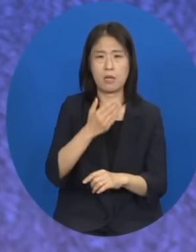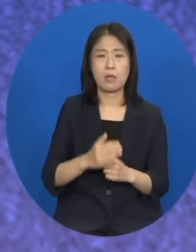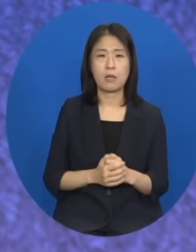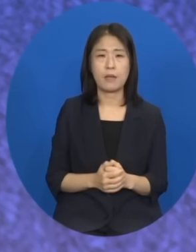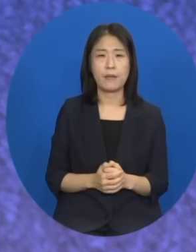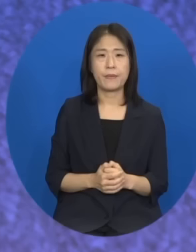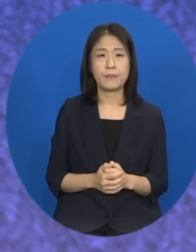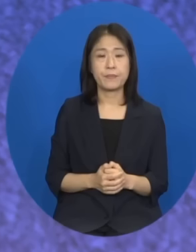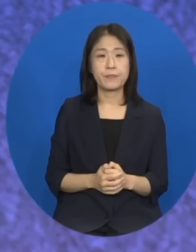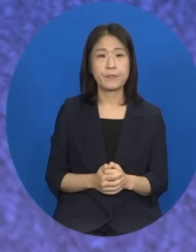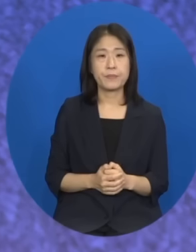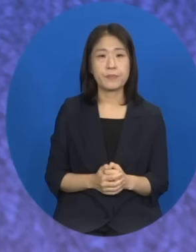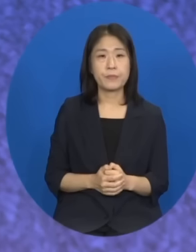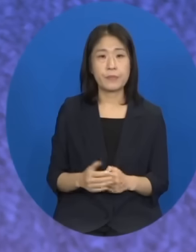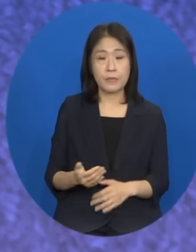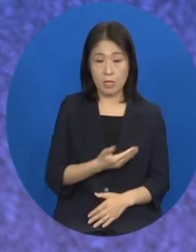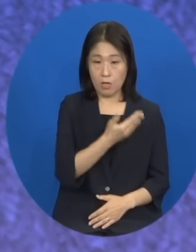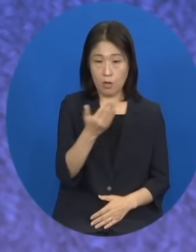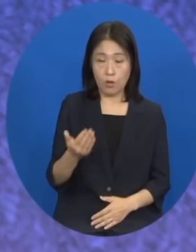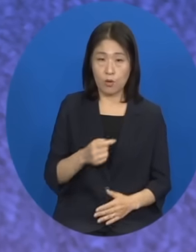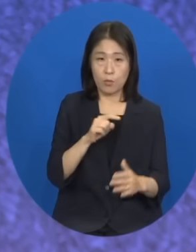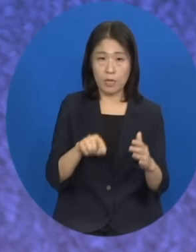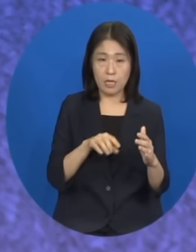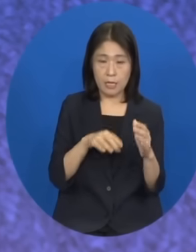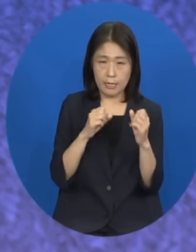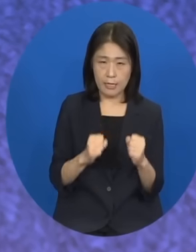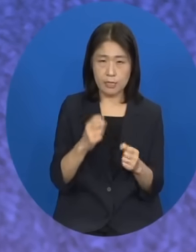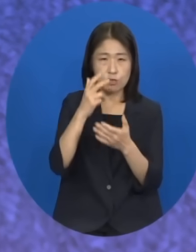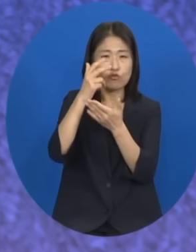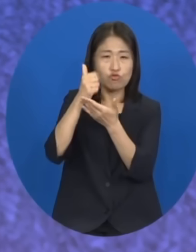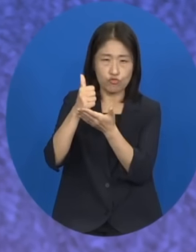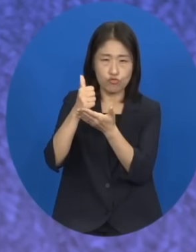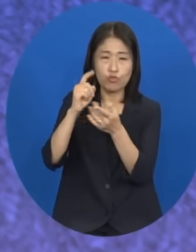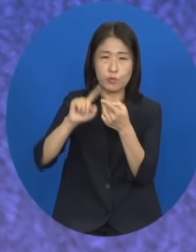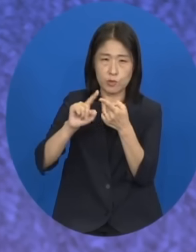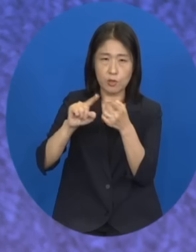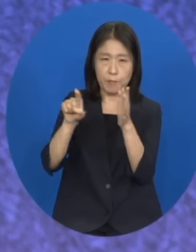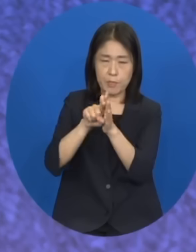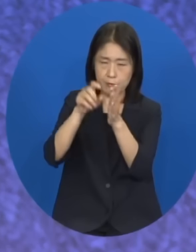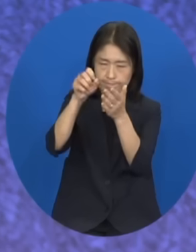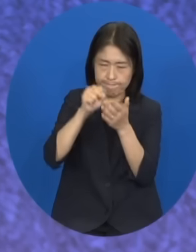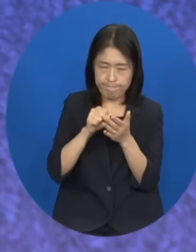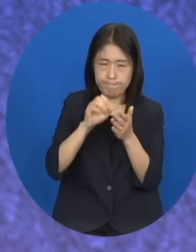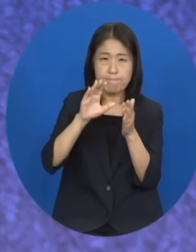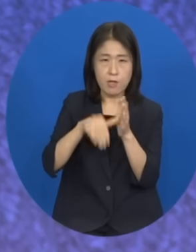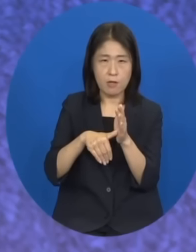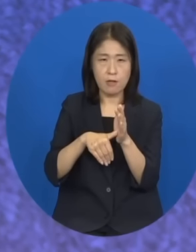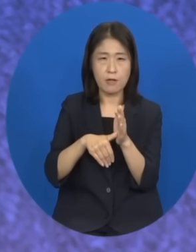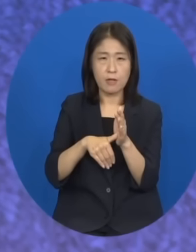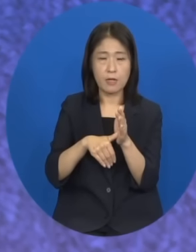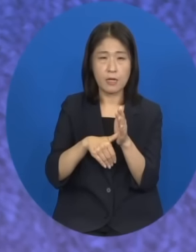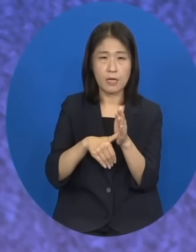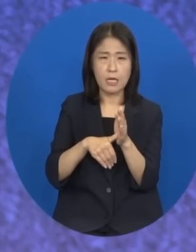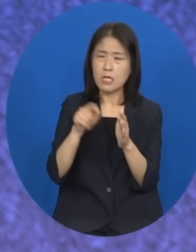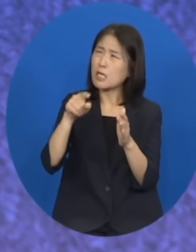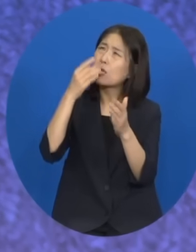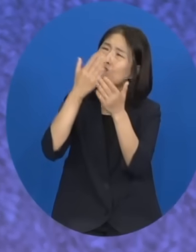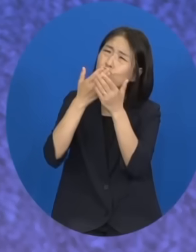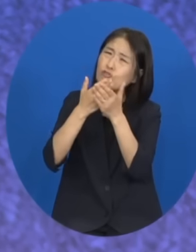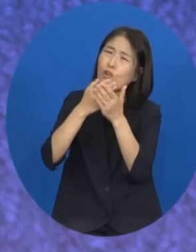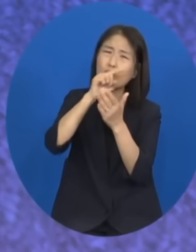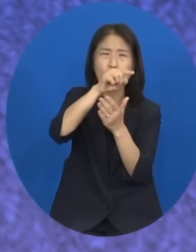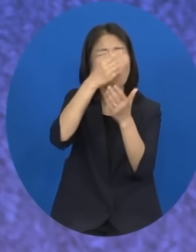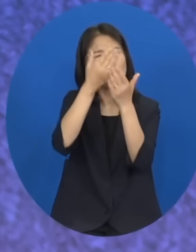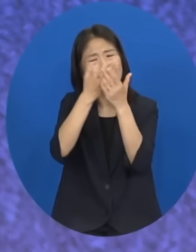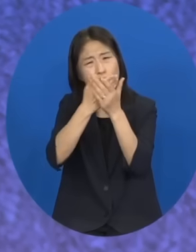예수님께서 여러분 안에 계신 것이 정말 믿음으로 취하게 되면 그러면 이것 주세요 저것 주세요 라고